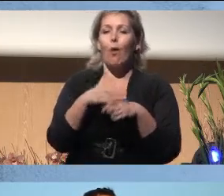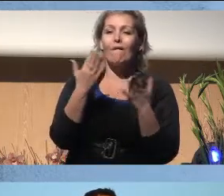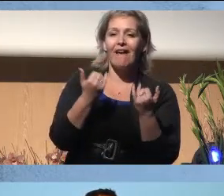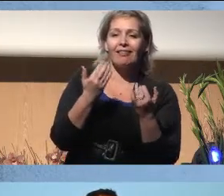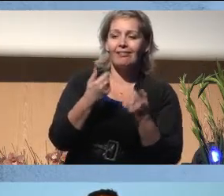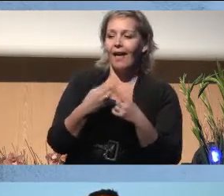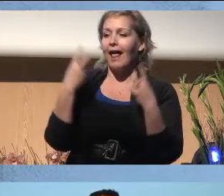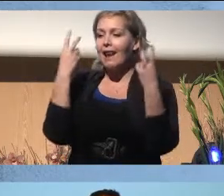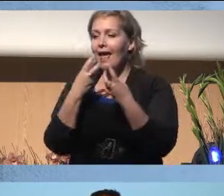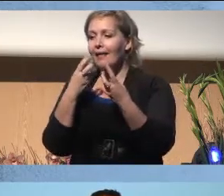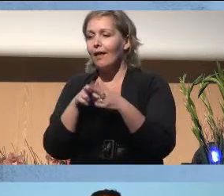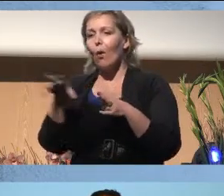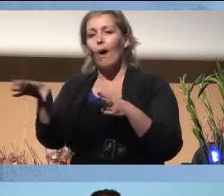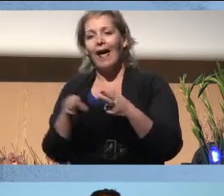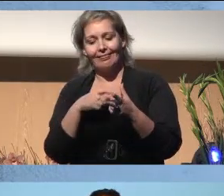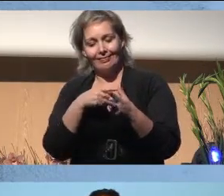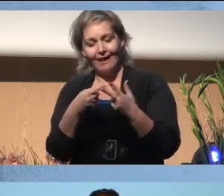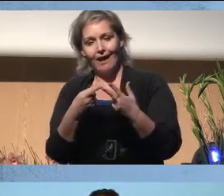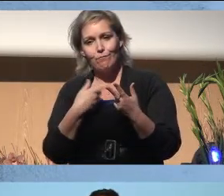leta, hämta?